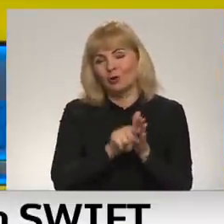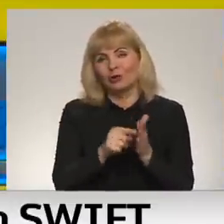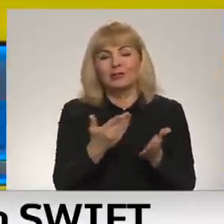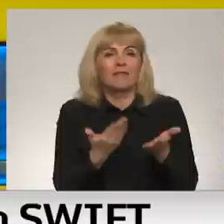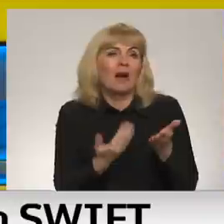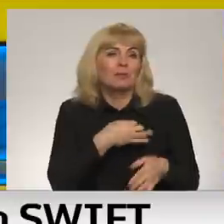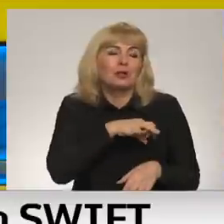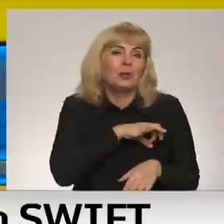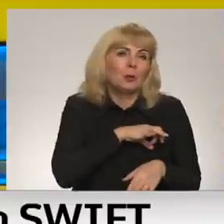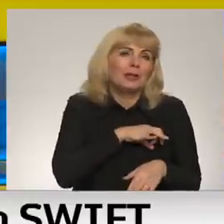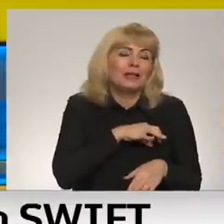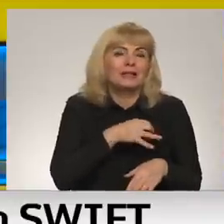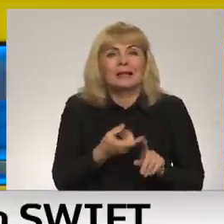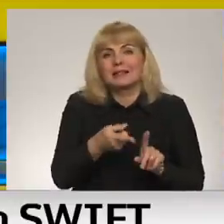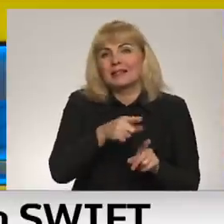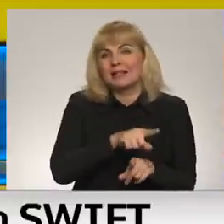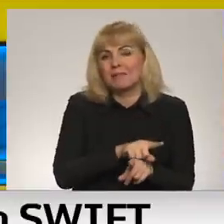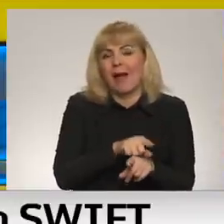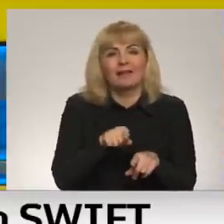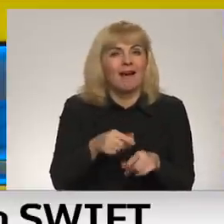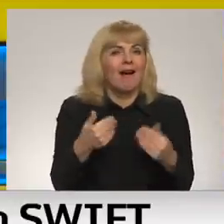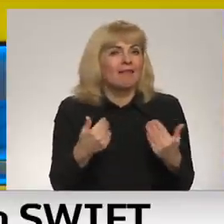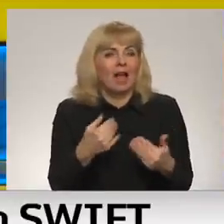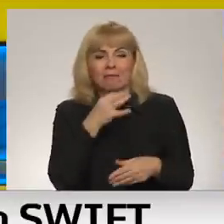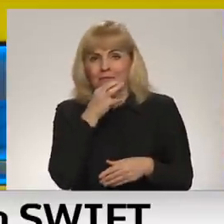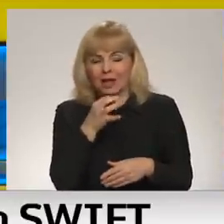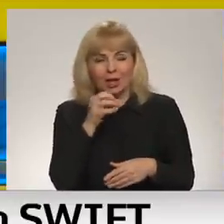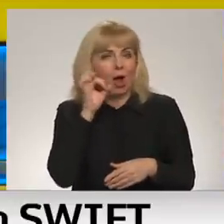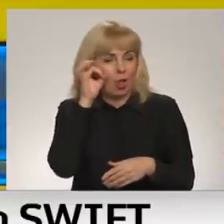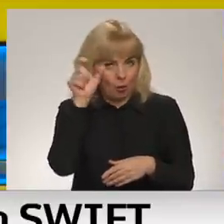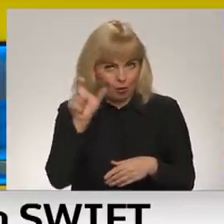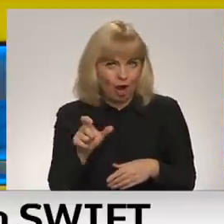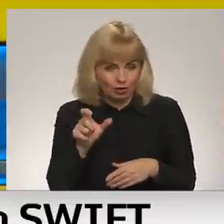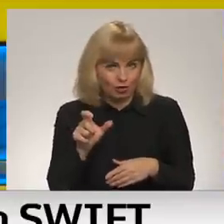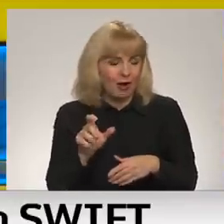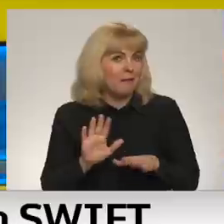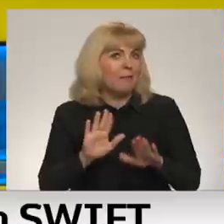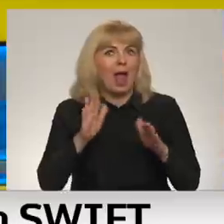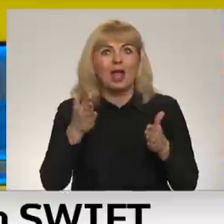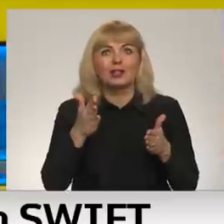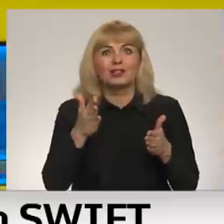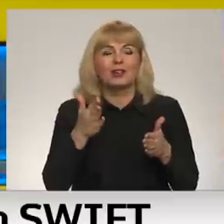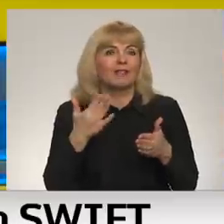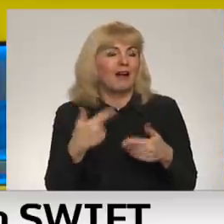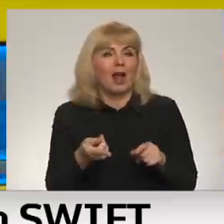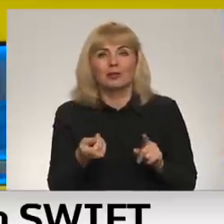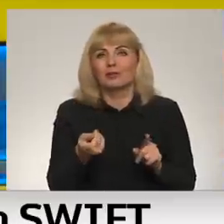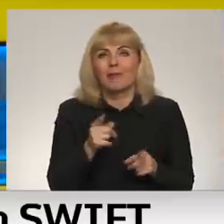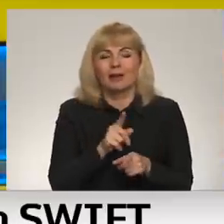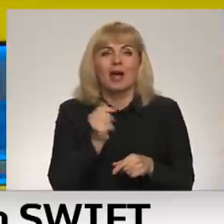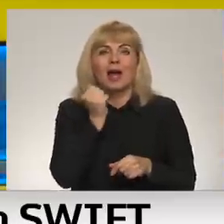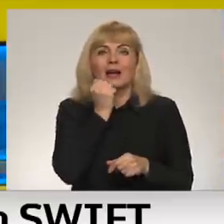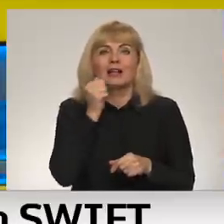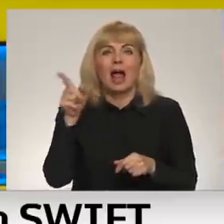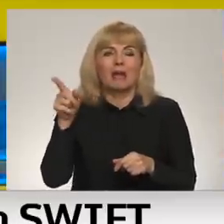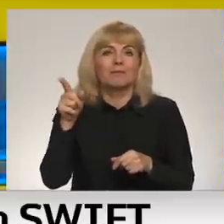kāds izmaiņas, bet šeit pateikt, ka Lukašenko tagad piepeši varētu kaut kāds mērķis pieņemt. Drīzāk Kremlis no viņa